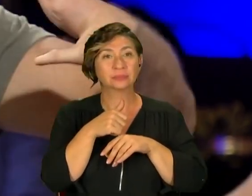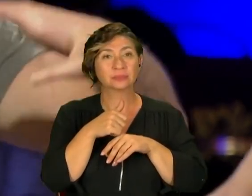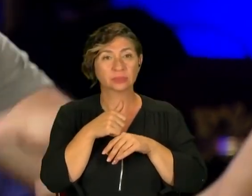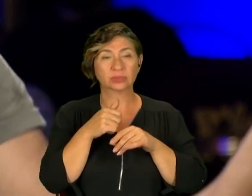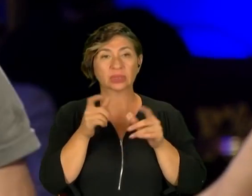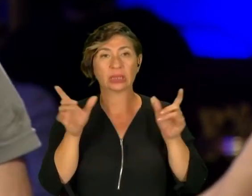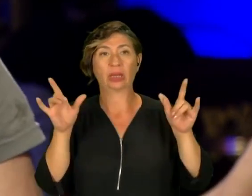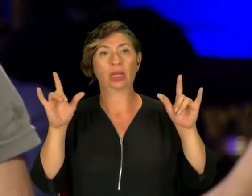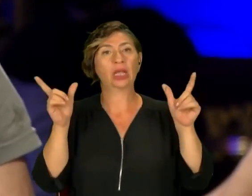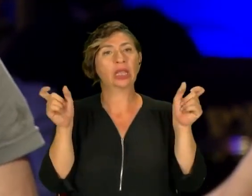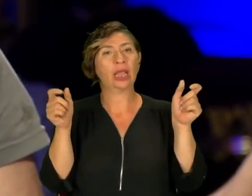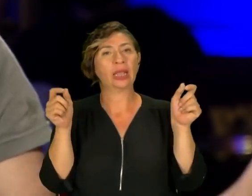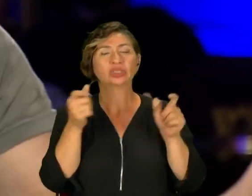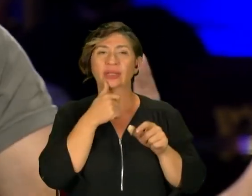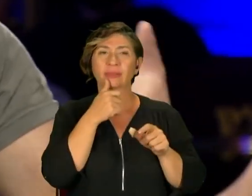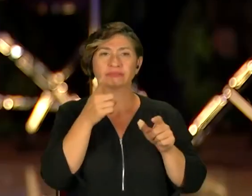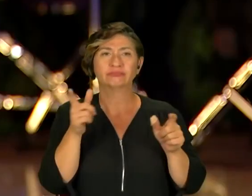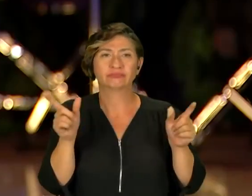Krab. Krab man. Yengeç adam.